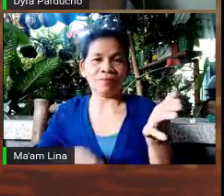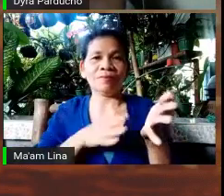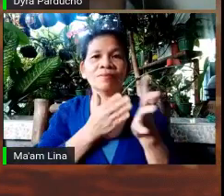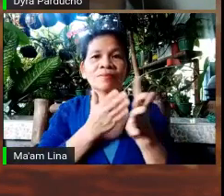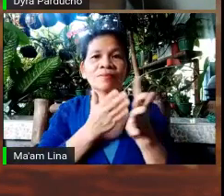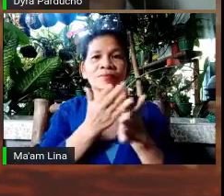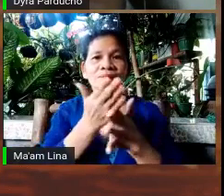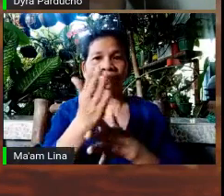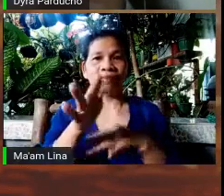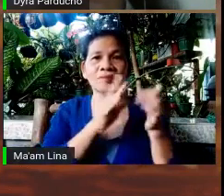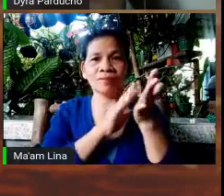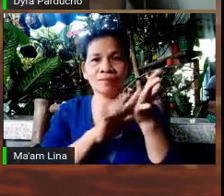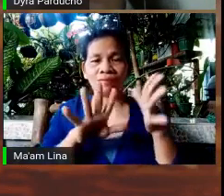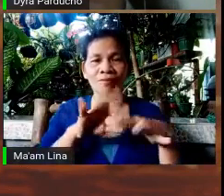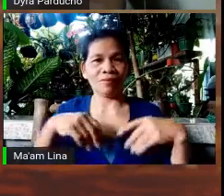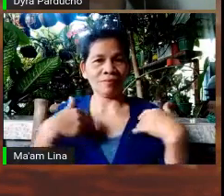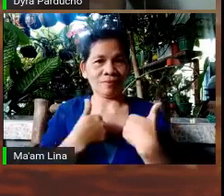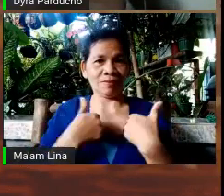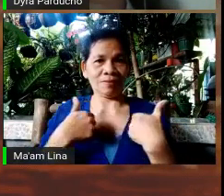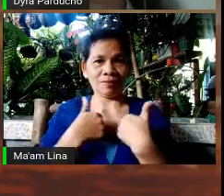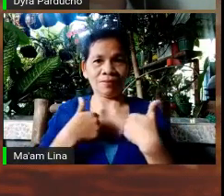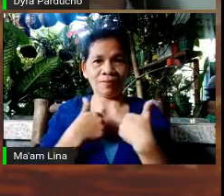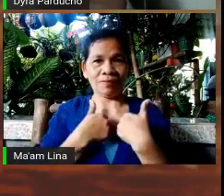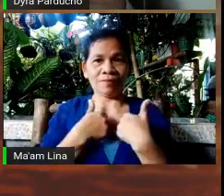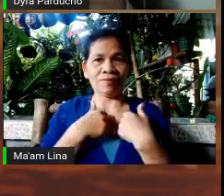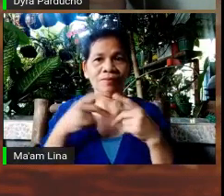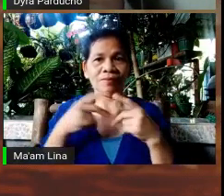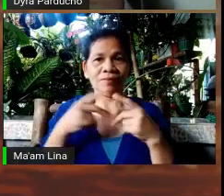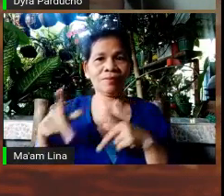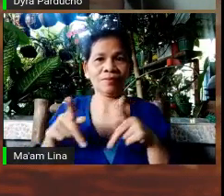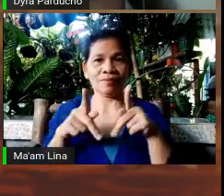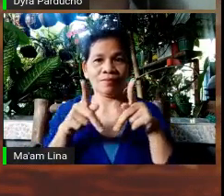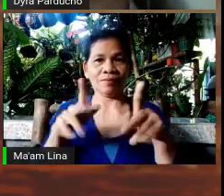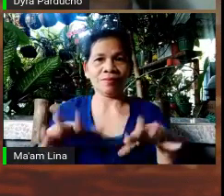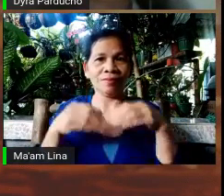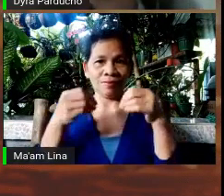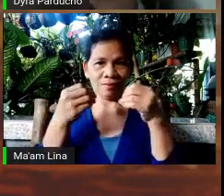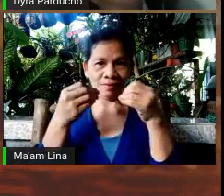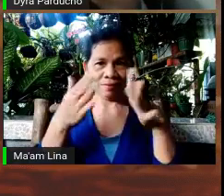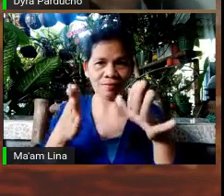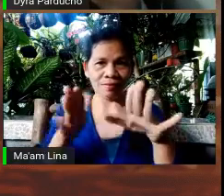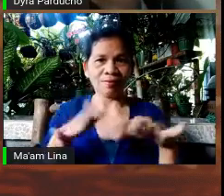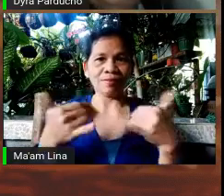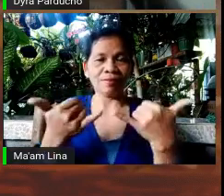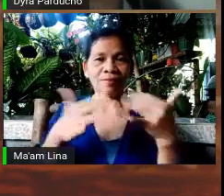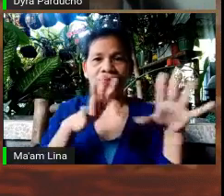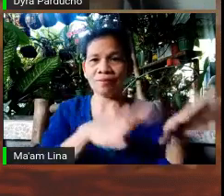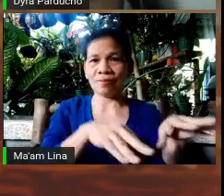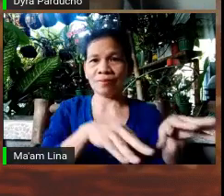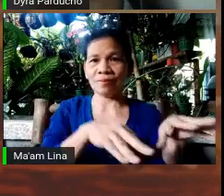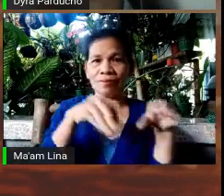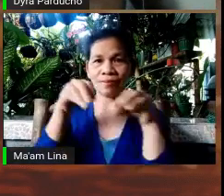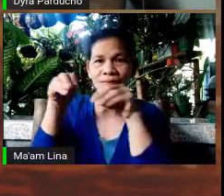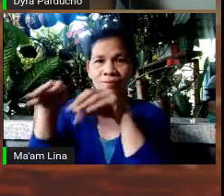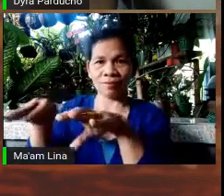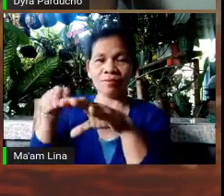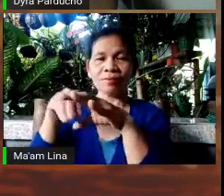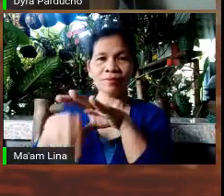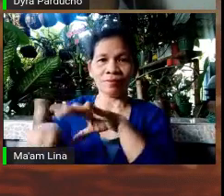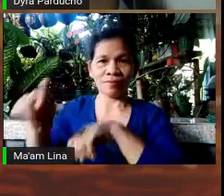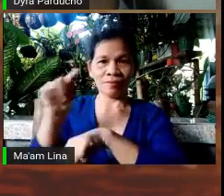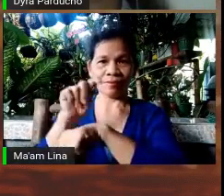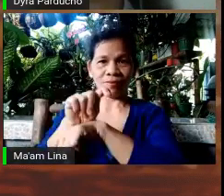ng dugo ng biktima. Ang kapaanan ay binigay na kung saan ito ay nailipat sa sanktuaryo.